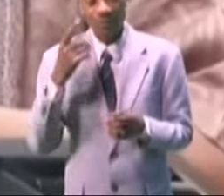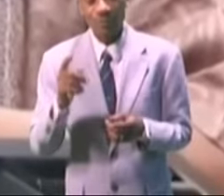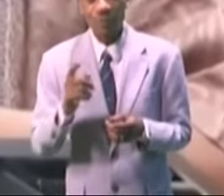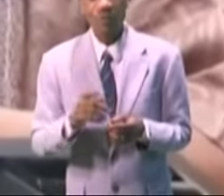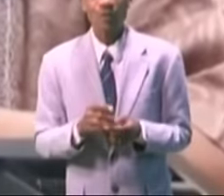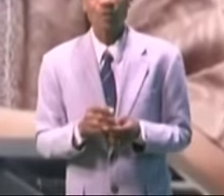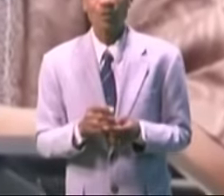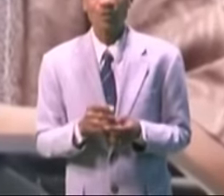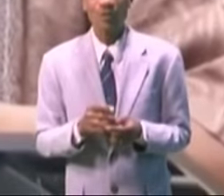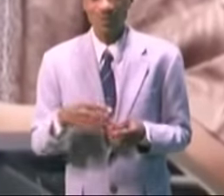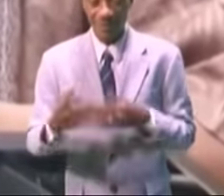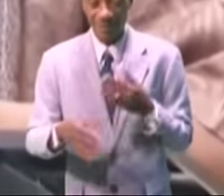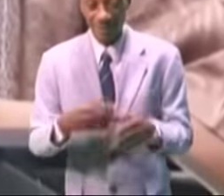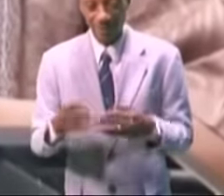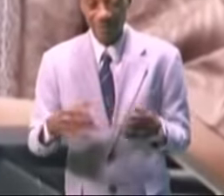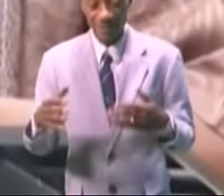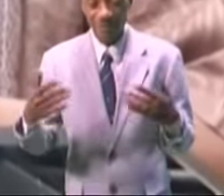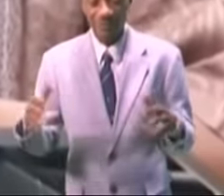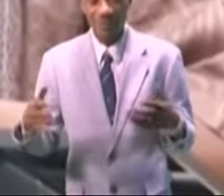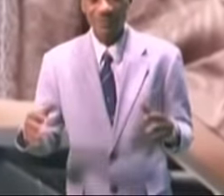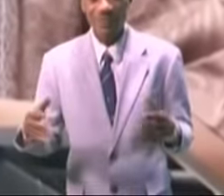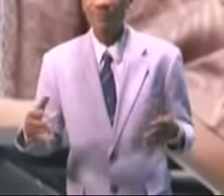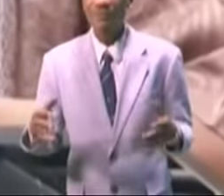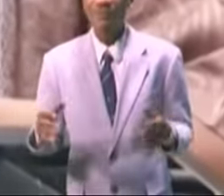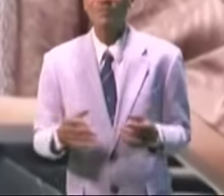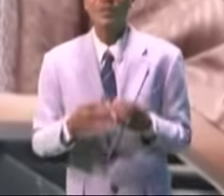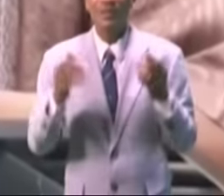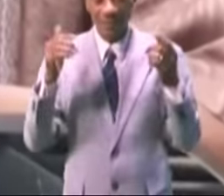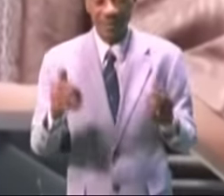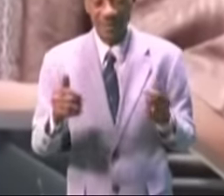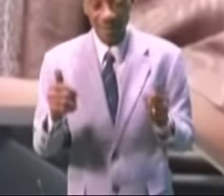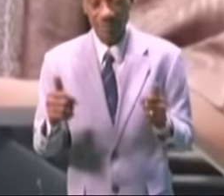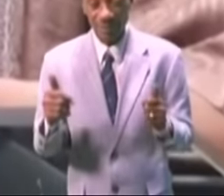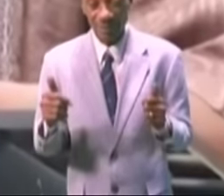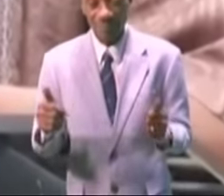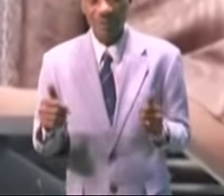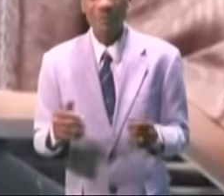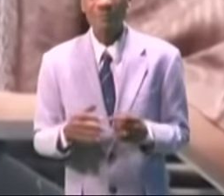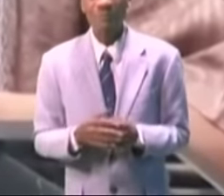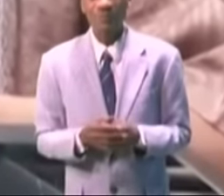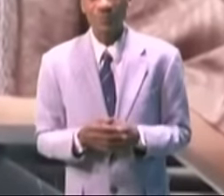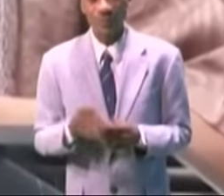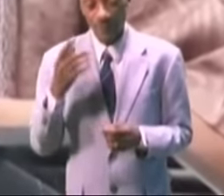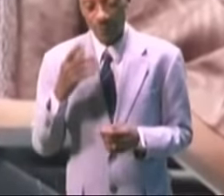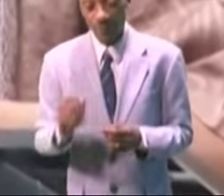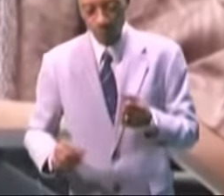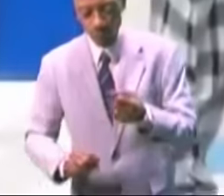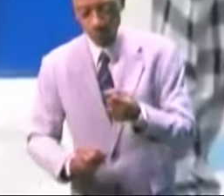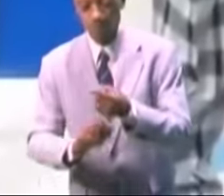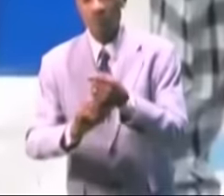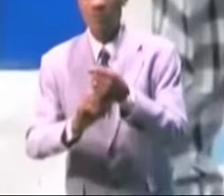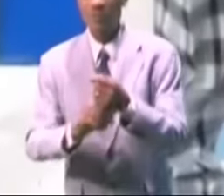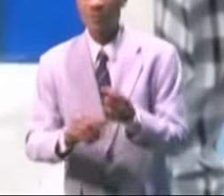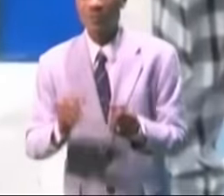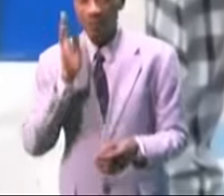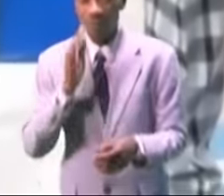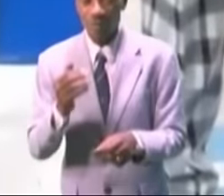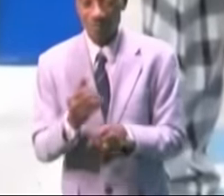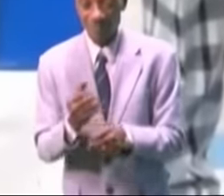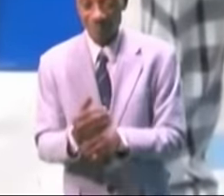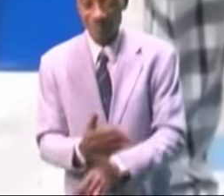ces pays puissent avoir des cadres compétents pour assurer notre relève. Et s'en